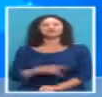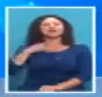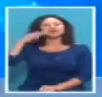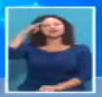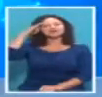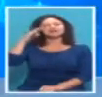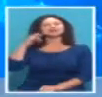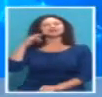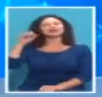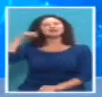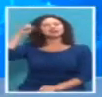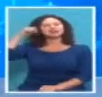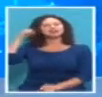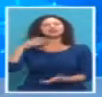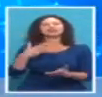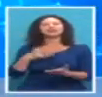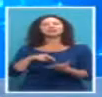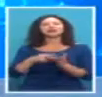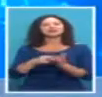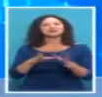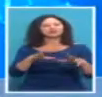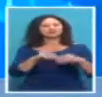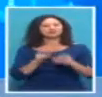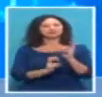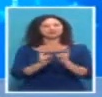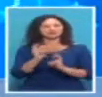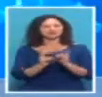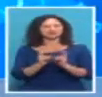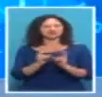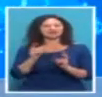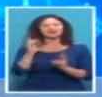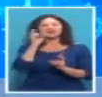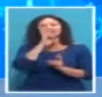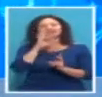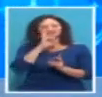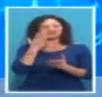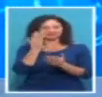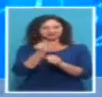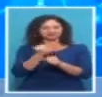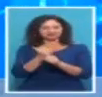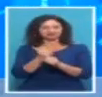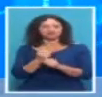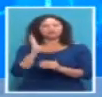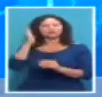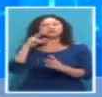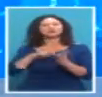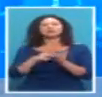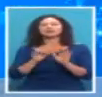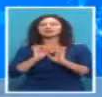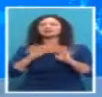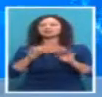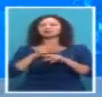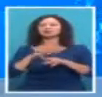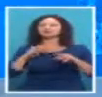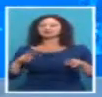Казахстан и Азербайджан планируют создать совместное предприятие в нефтегазовой отрасли. О дальнейших планах по сотрудничеству рассказали министры